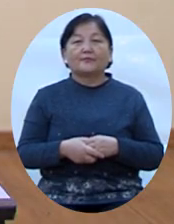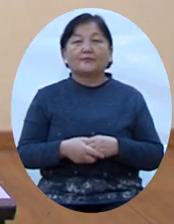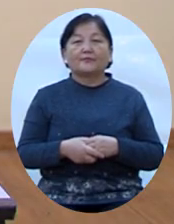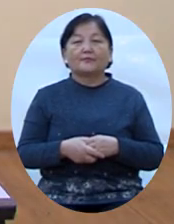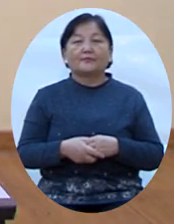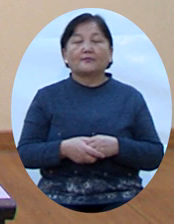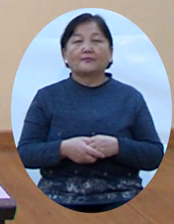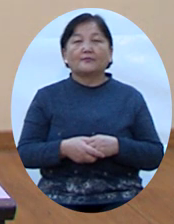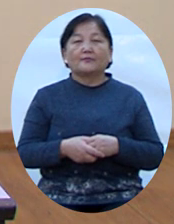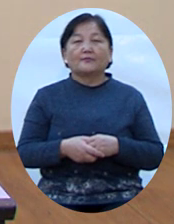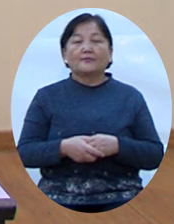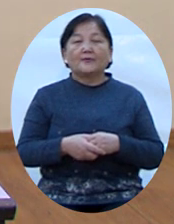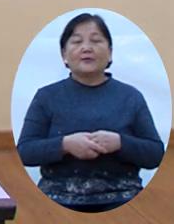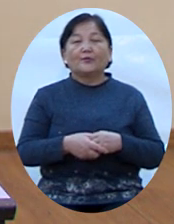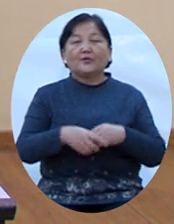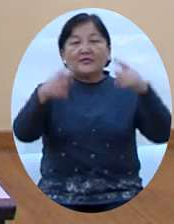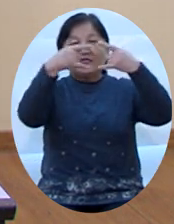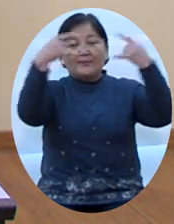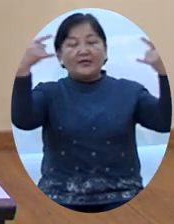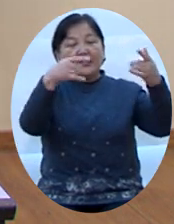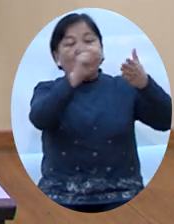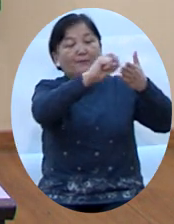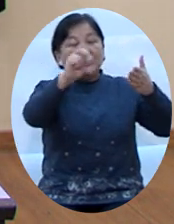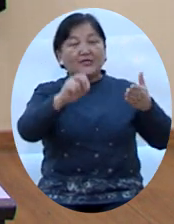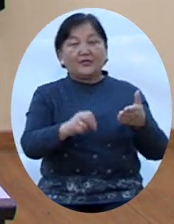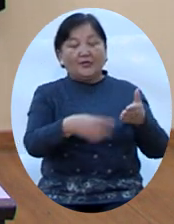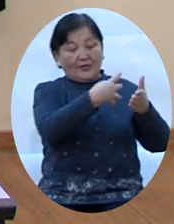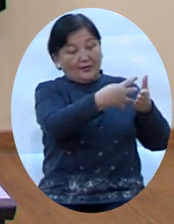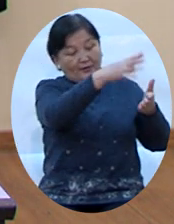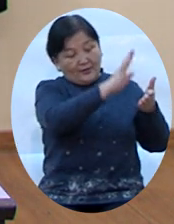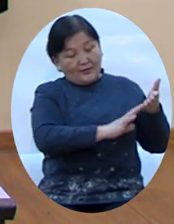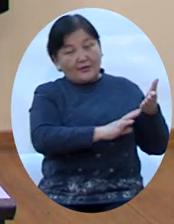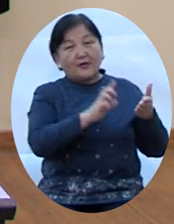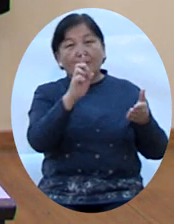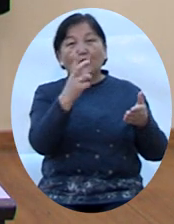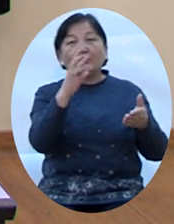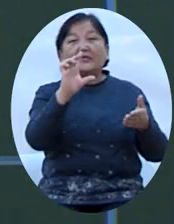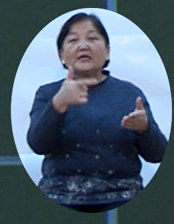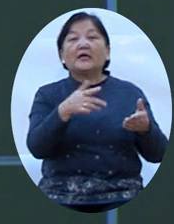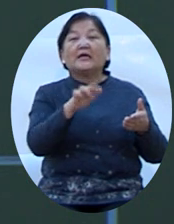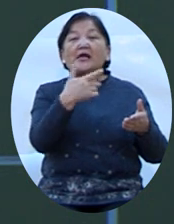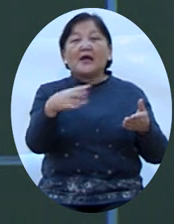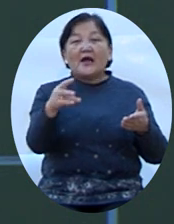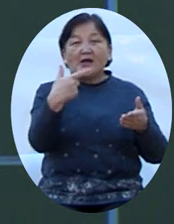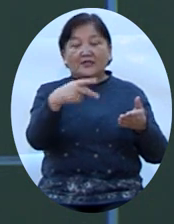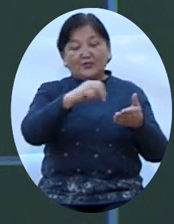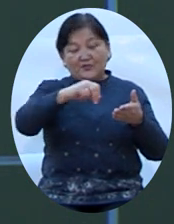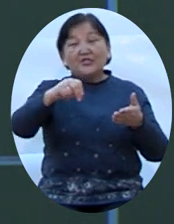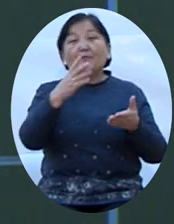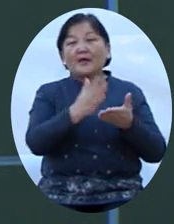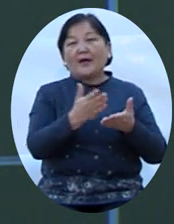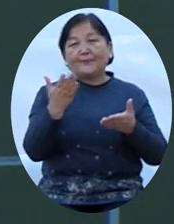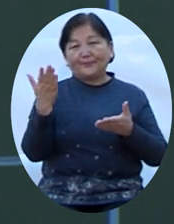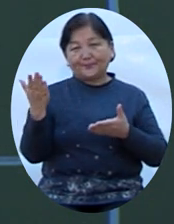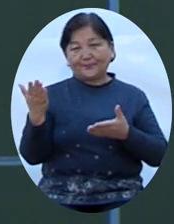За самбар дээрээ бүгдээрээ бичээ. Фенол фтлений уусмал дөрөвдүгээр уусмал дээр нэмэхэд бүдэг